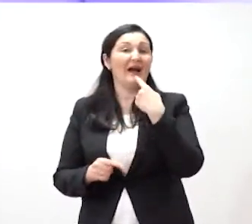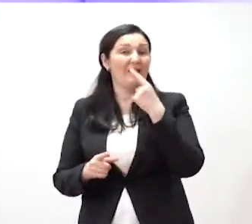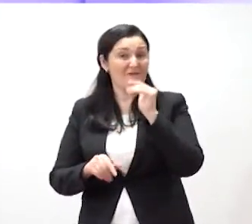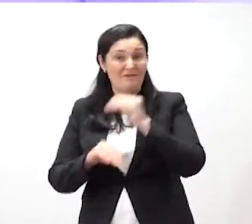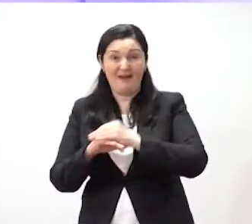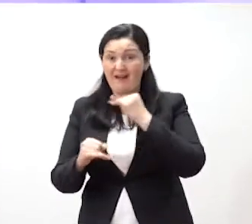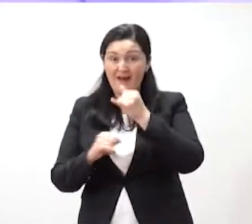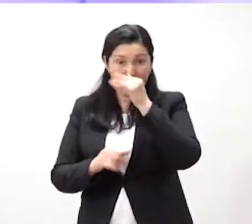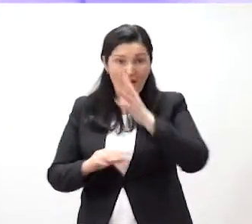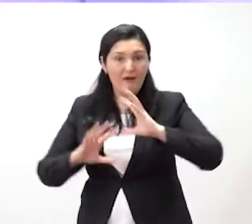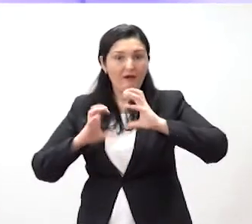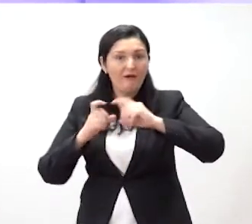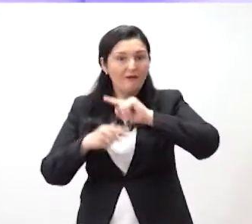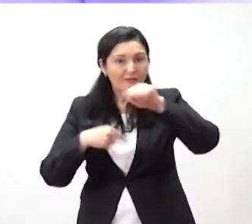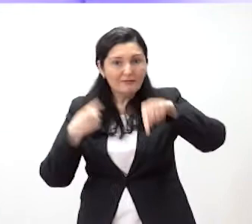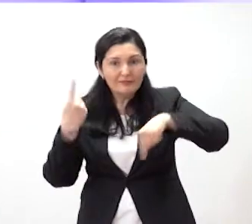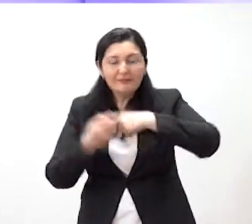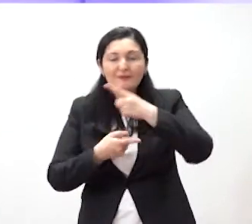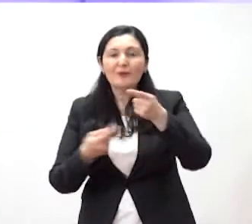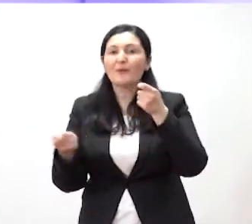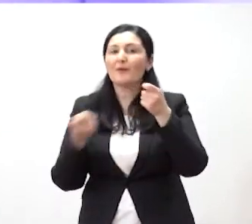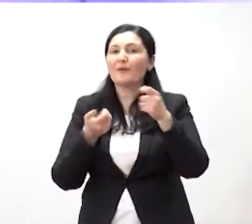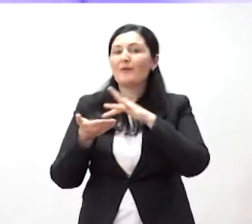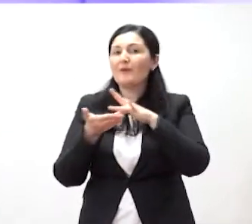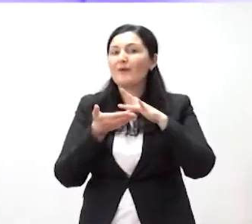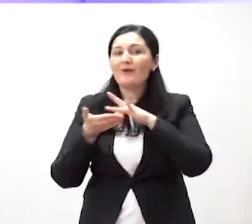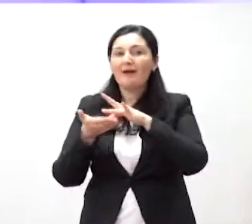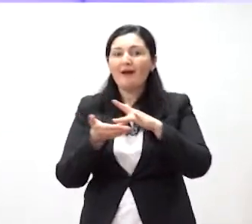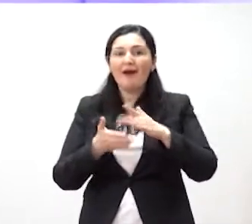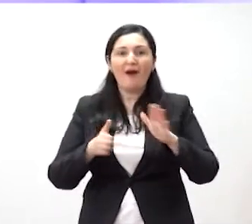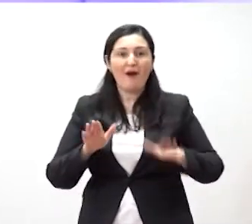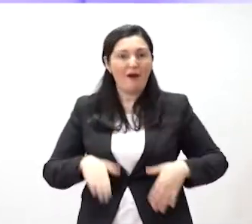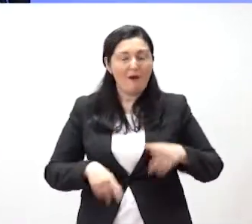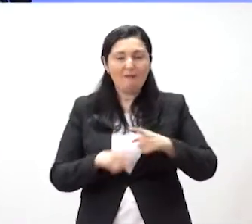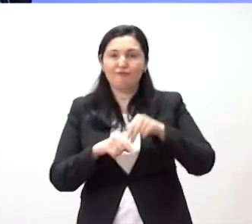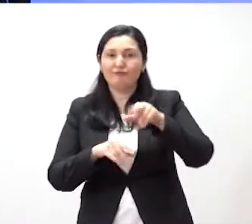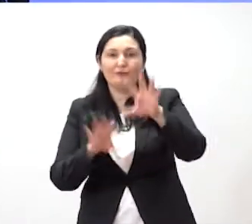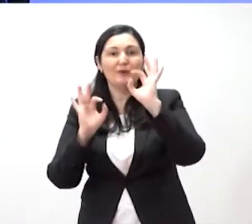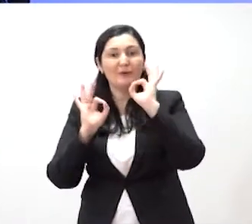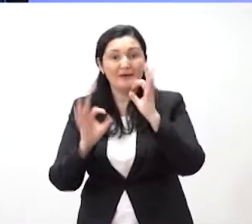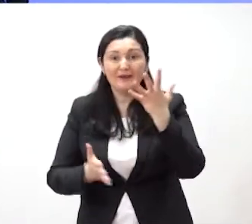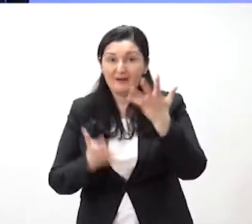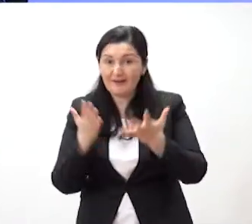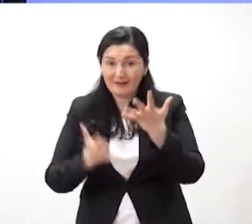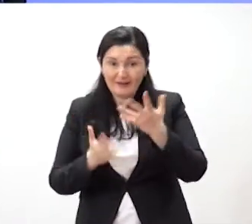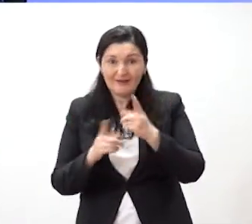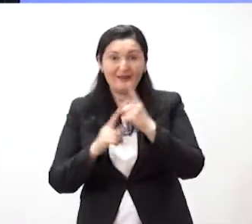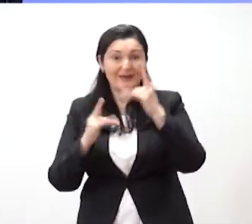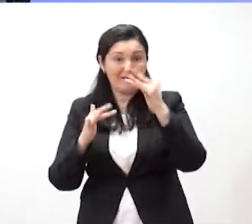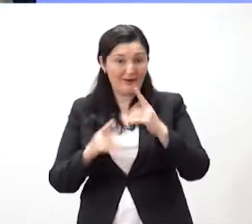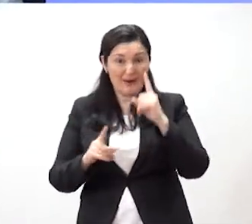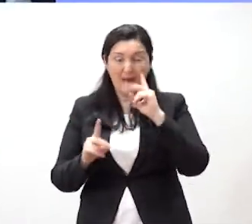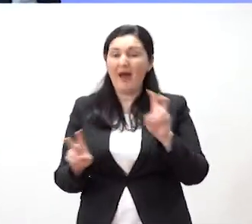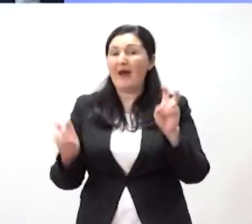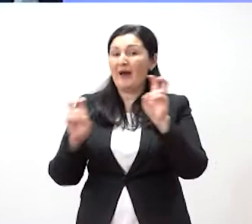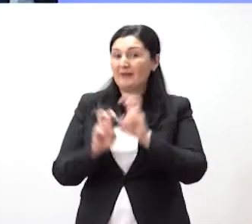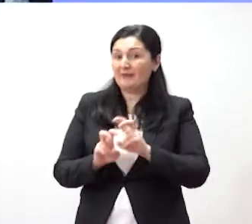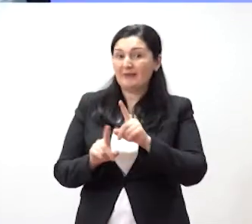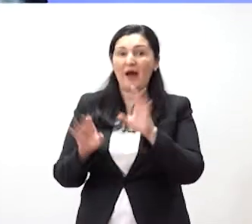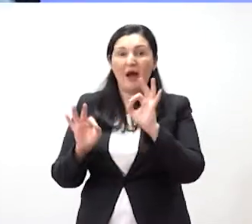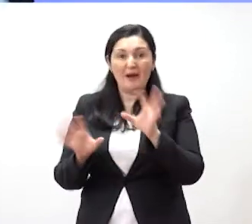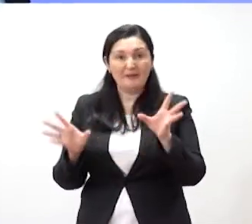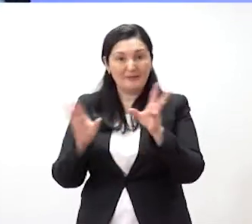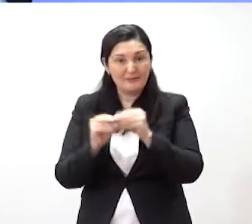надорад, ҷаҳонбину роҳбар пои равон надорад. Агарчи ҳам нишин аст ба